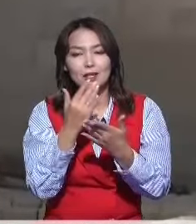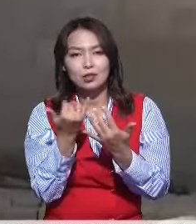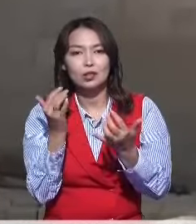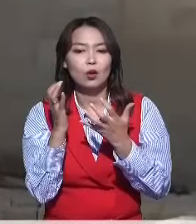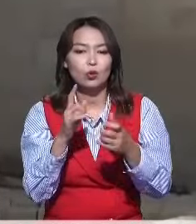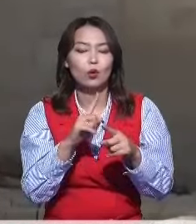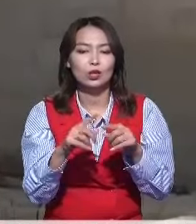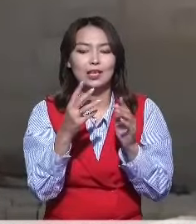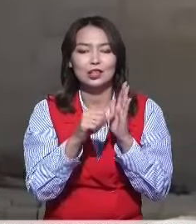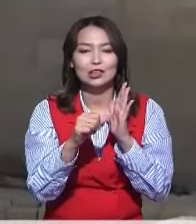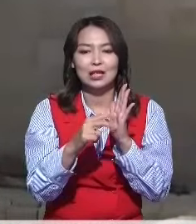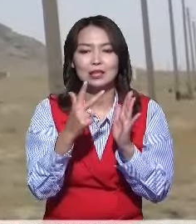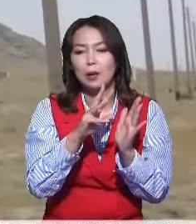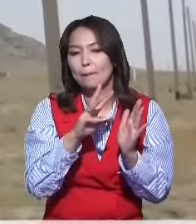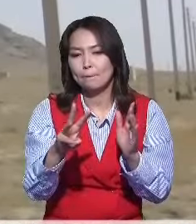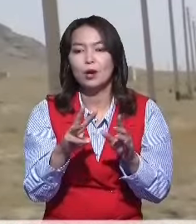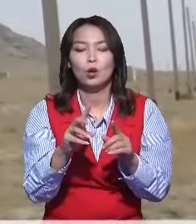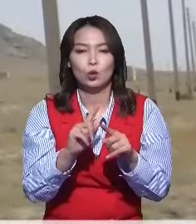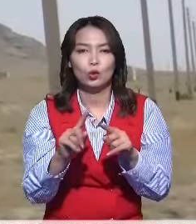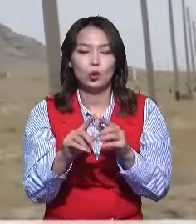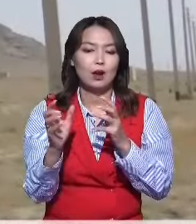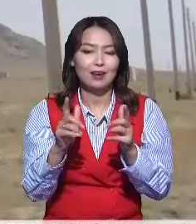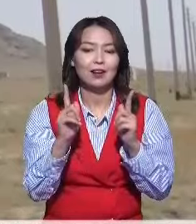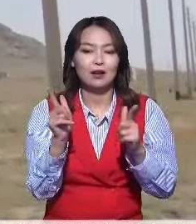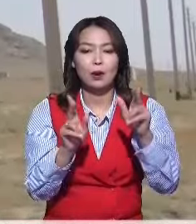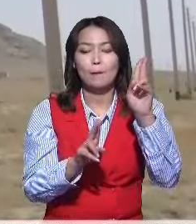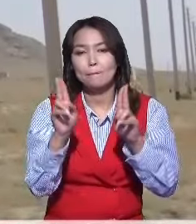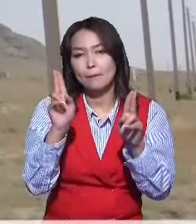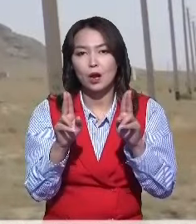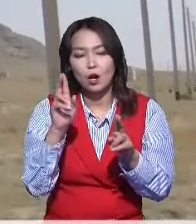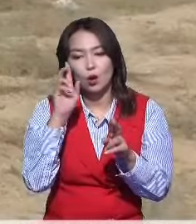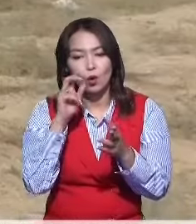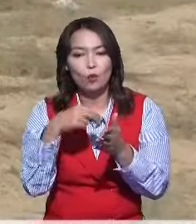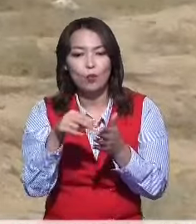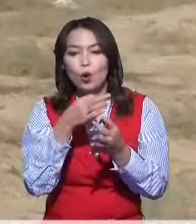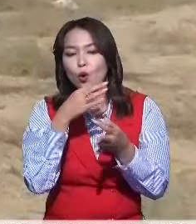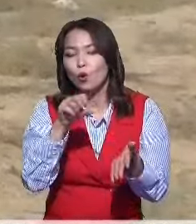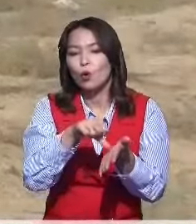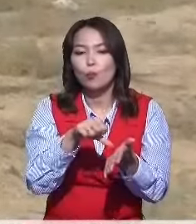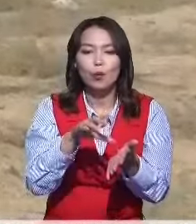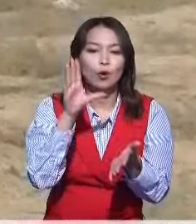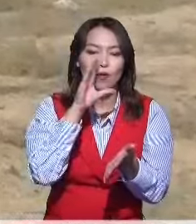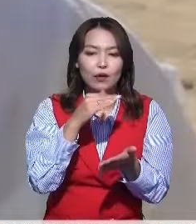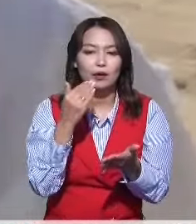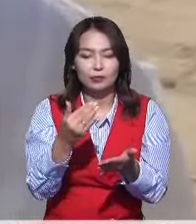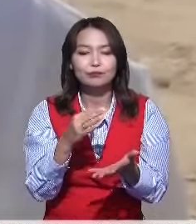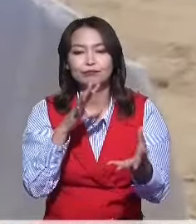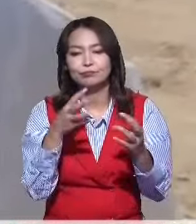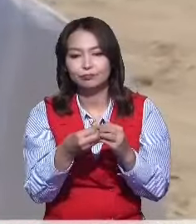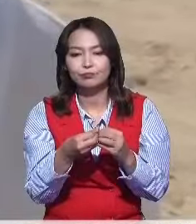63 миллиона тенге на стадии закупа. Однако, согласно правилам госзакупок, любой участник может оспорить результаты.